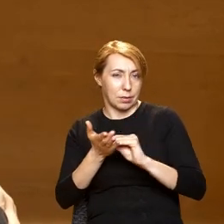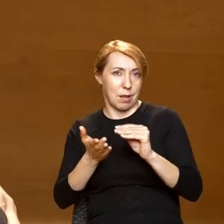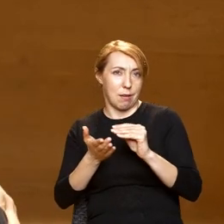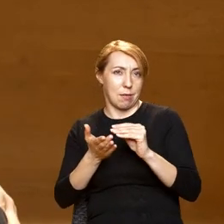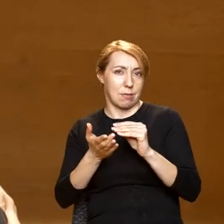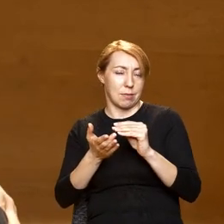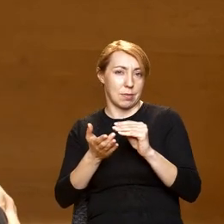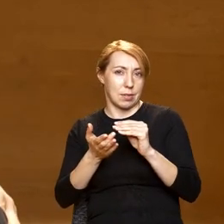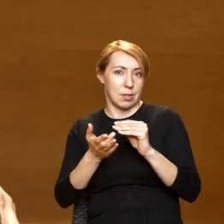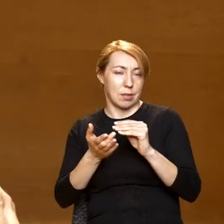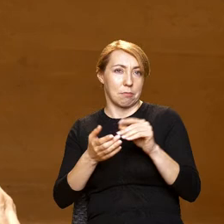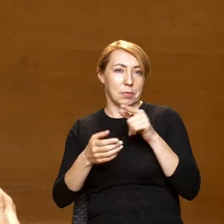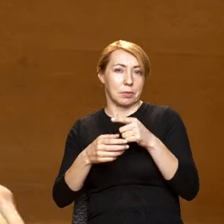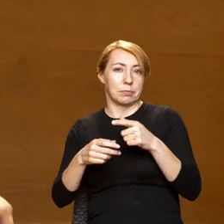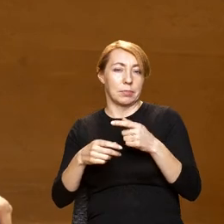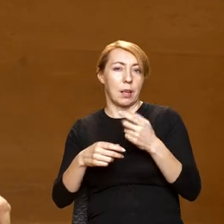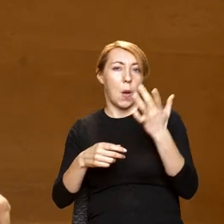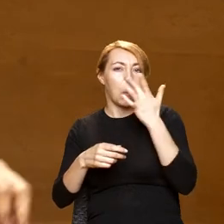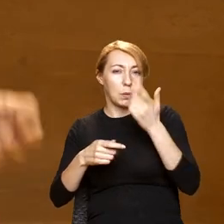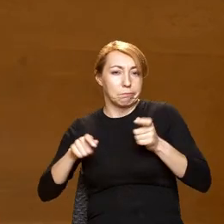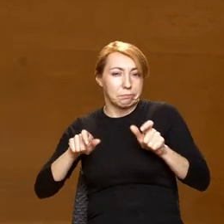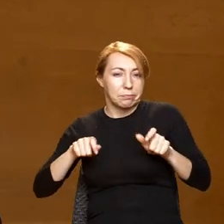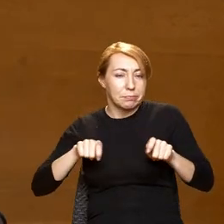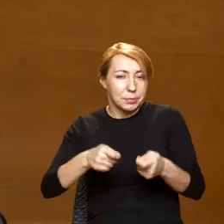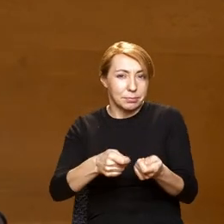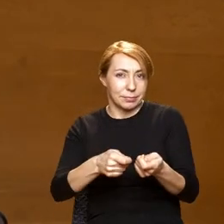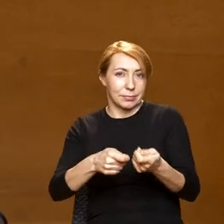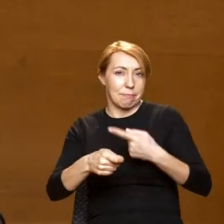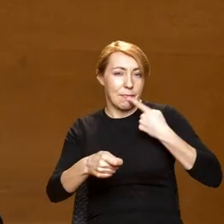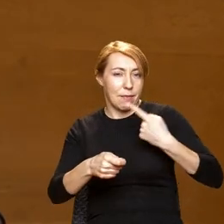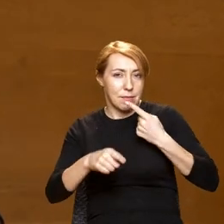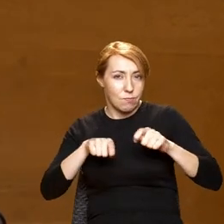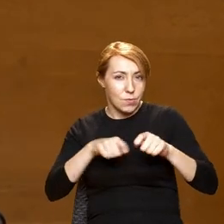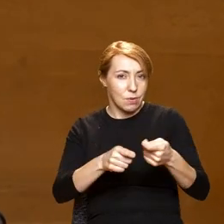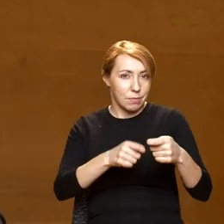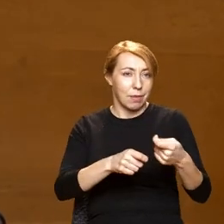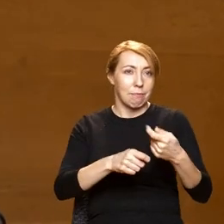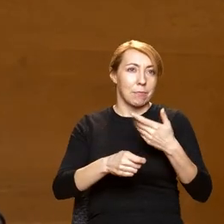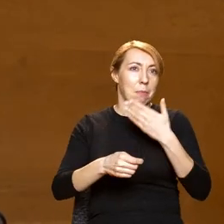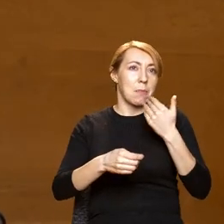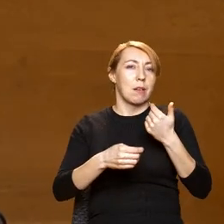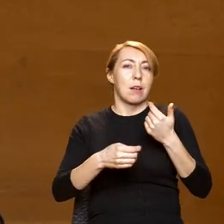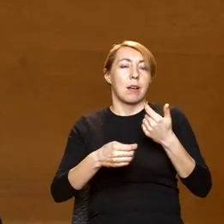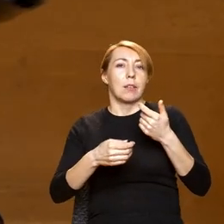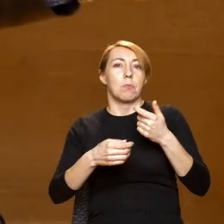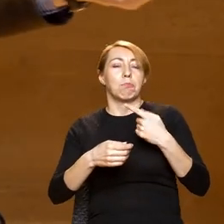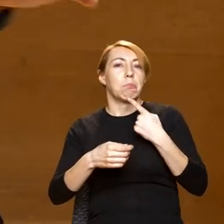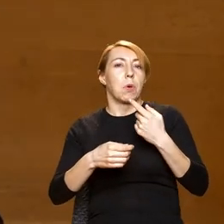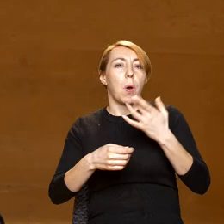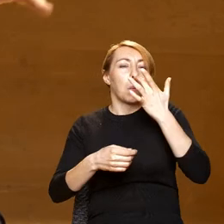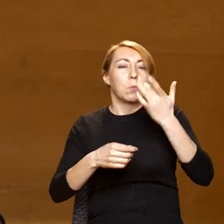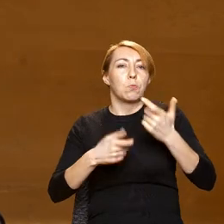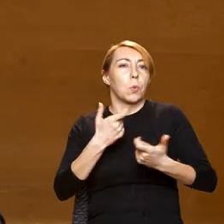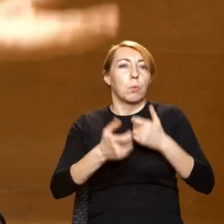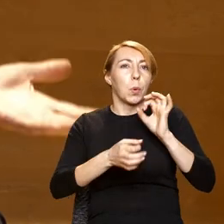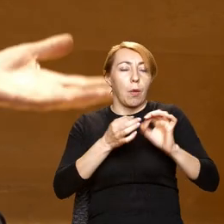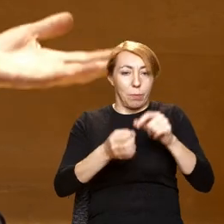narzędzie rusyfikacji, no nie było treści. Co to znaczy narzędzie rusyfikacji? A tutaj